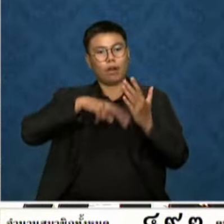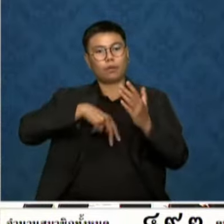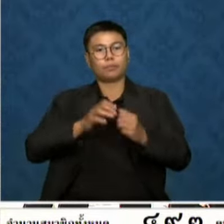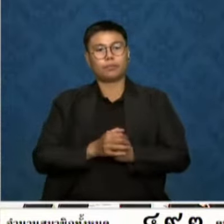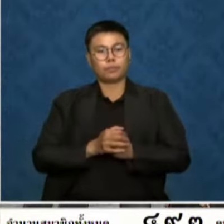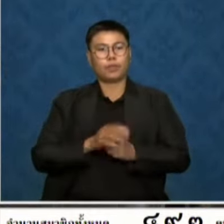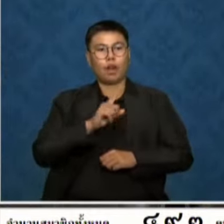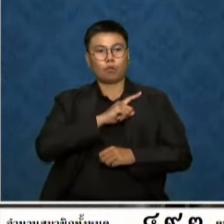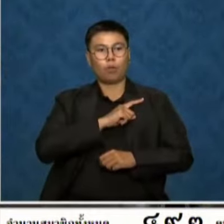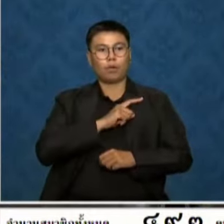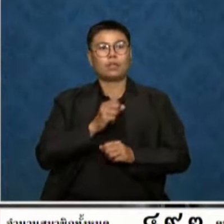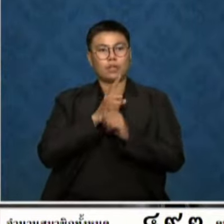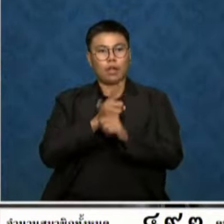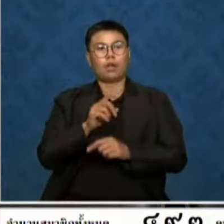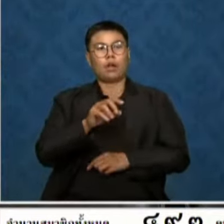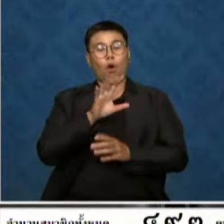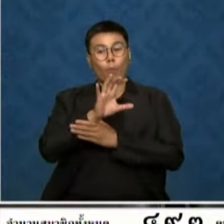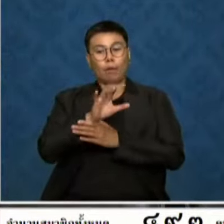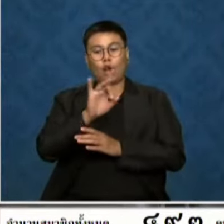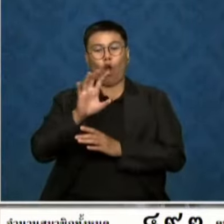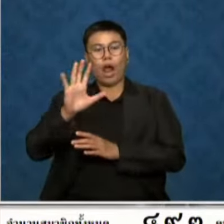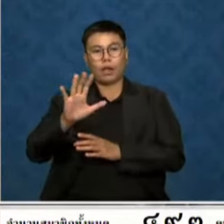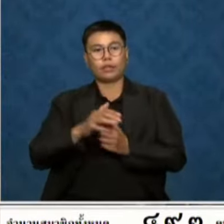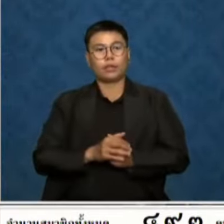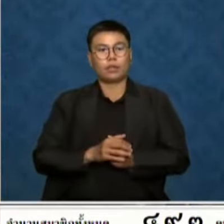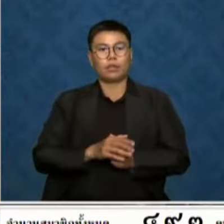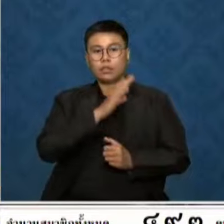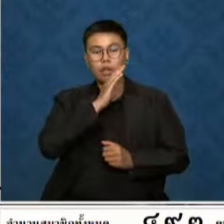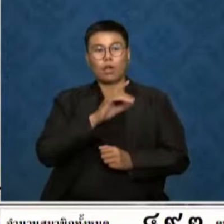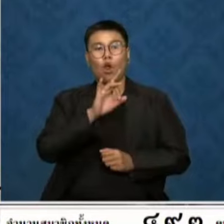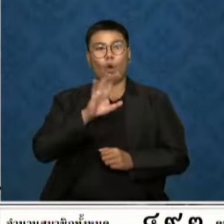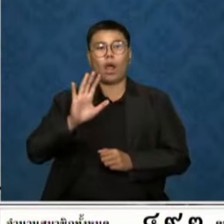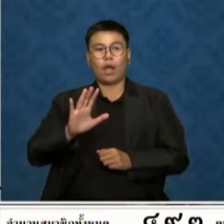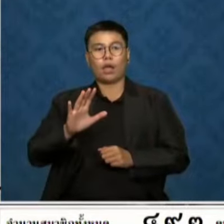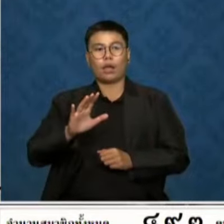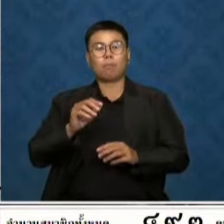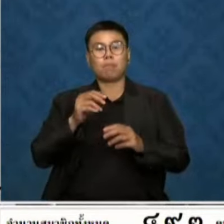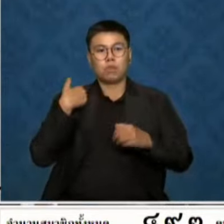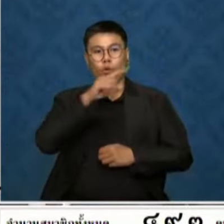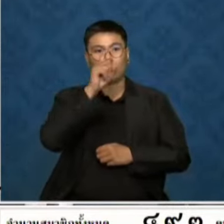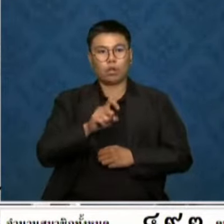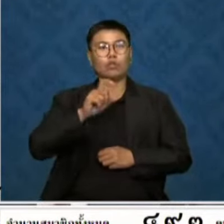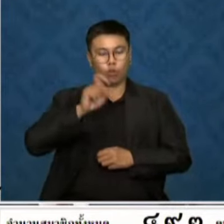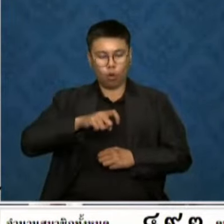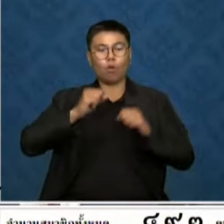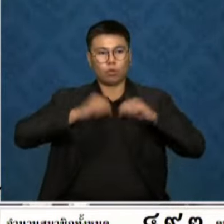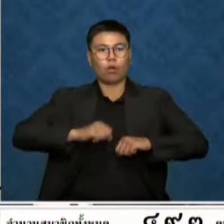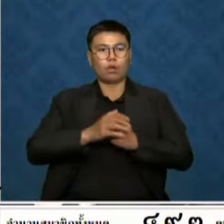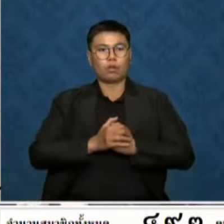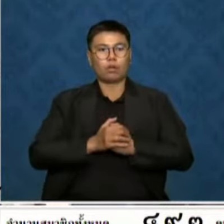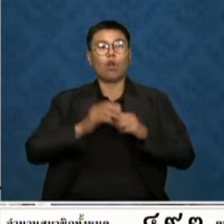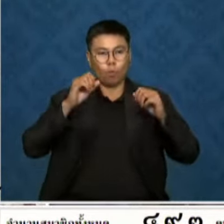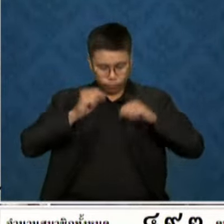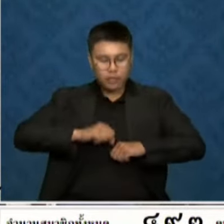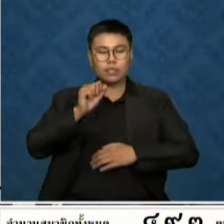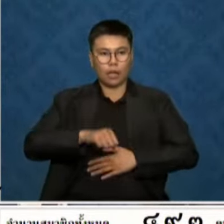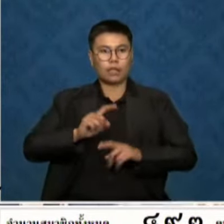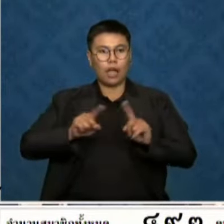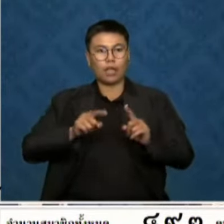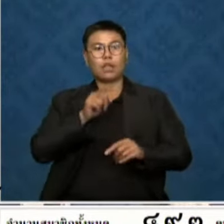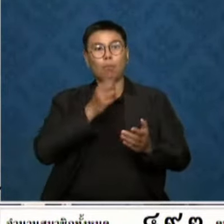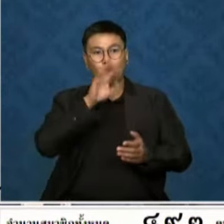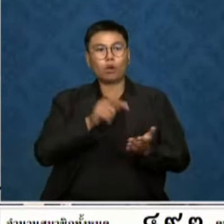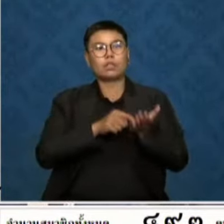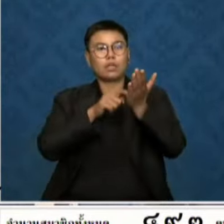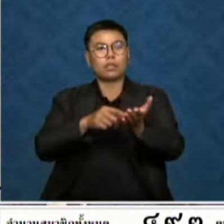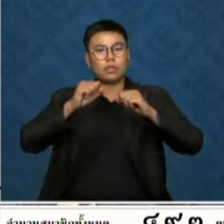ที่ท่านประธานครับทําตามข้อบังคับ105ครับทําตามข้อบังคับ105มีข้อสังเกตต้องให้สภาลงมติ ก็ลงมติไงครับ แต่ท่านให้เสนอย